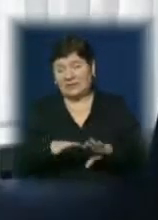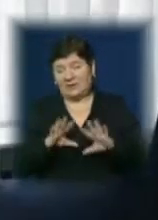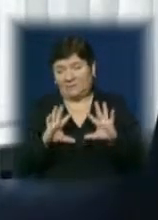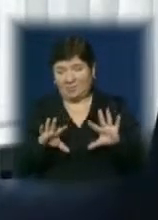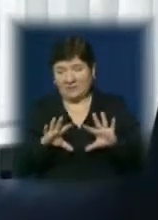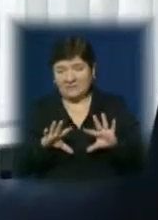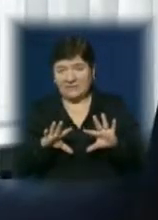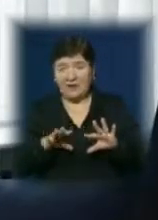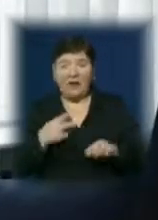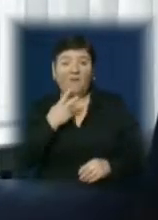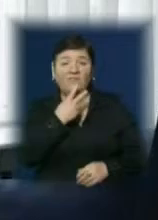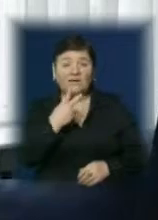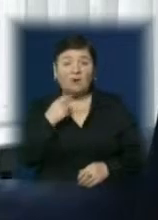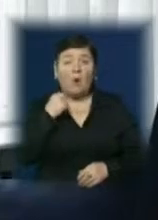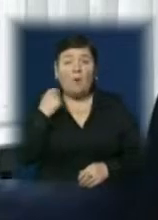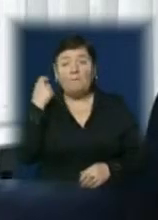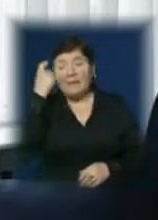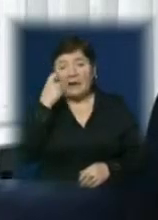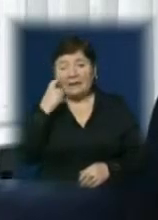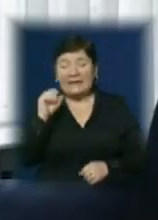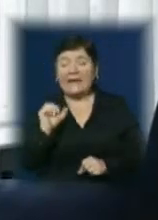Тут очевидно, що п'яний дебош,